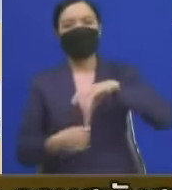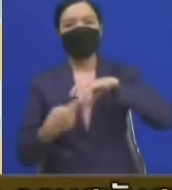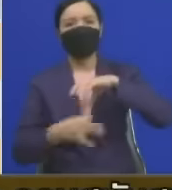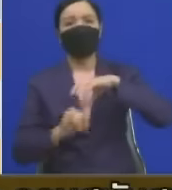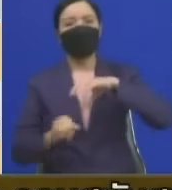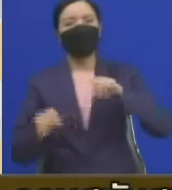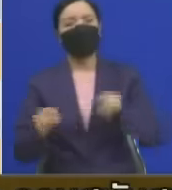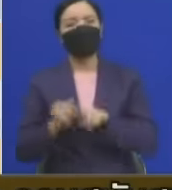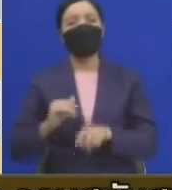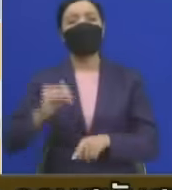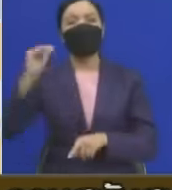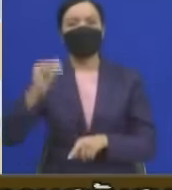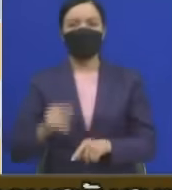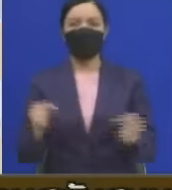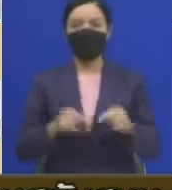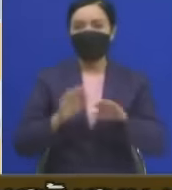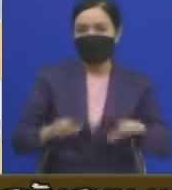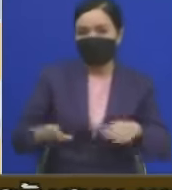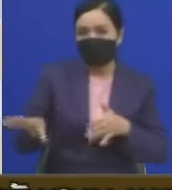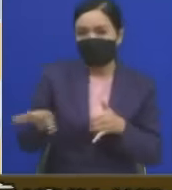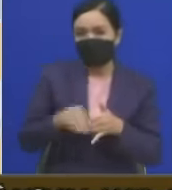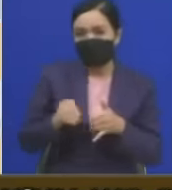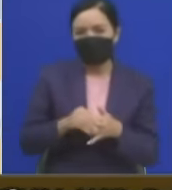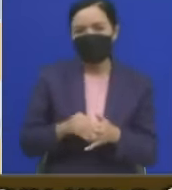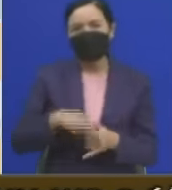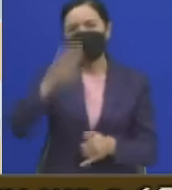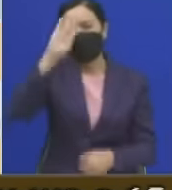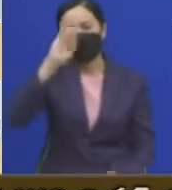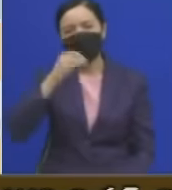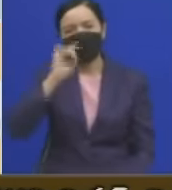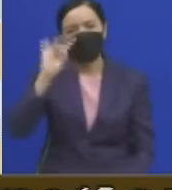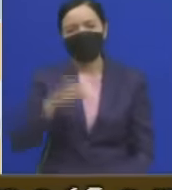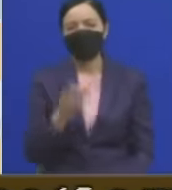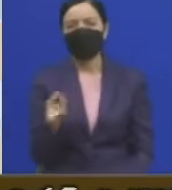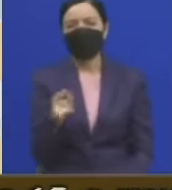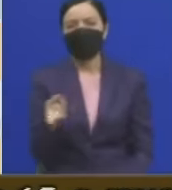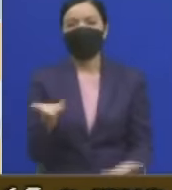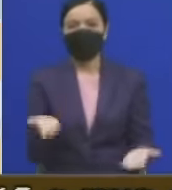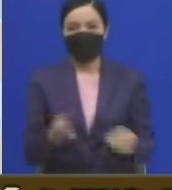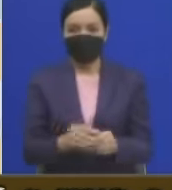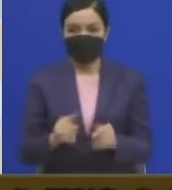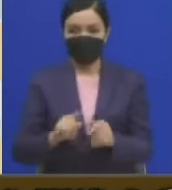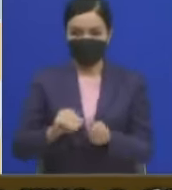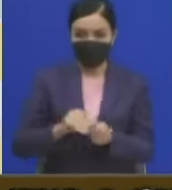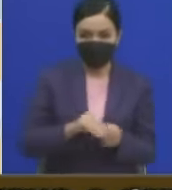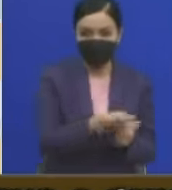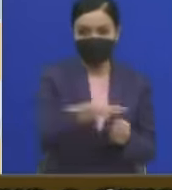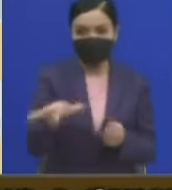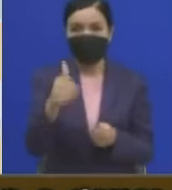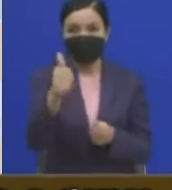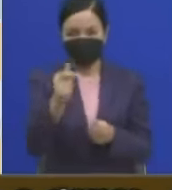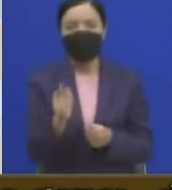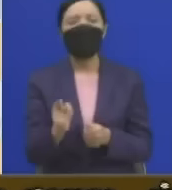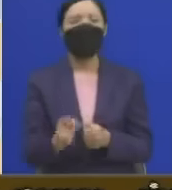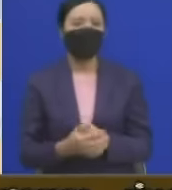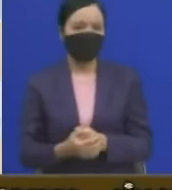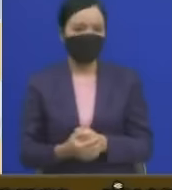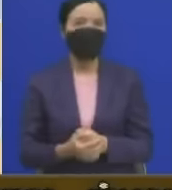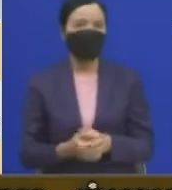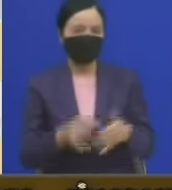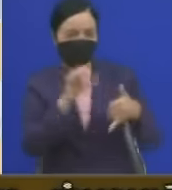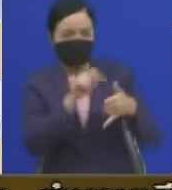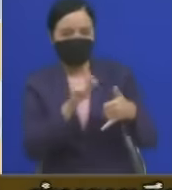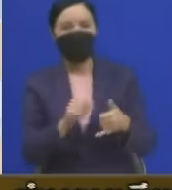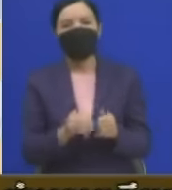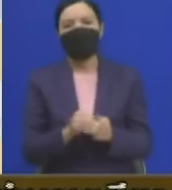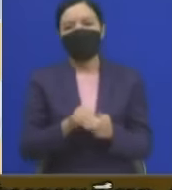ยแต่ว่าสำหรับเด็กในสถิติก็คืออาการน้อยมาก น้อย นะฮะแต่ว่าสามารถแพร่คนอื่นได้ไงนี่คือประเด็นที่ต้องรีบสังเกตอาการ